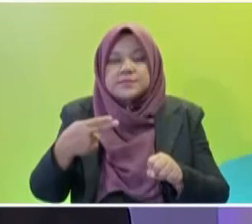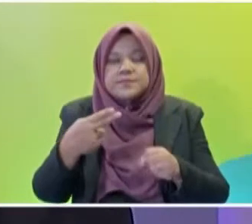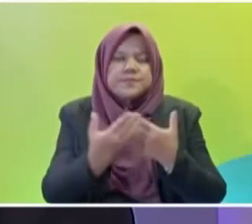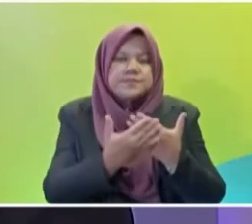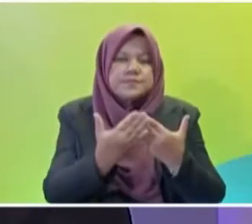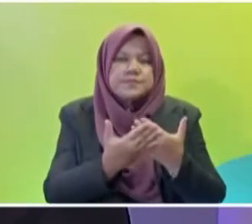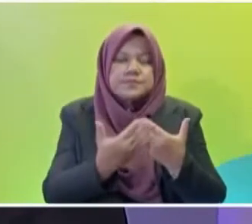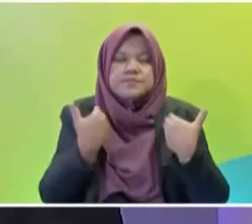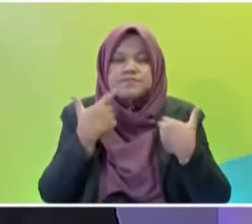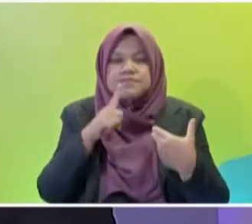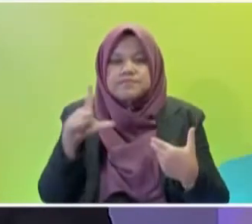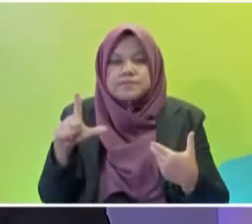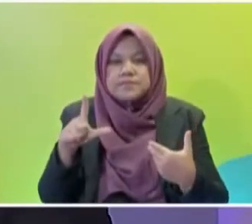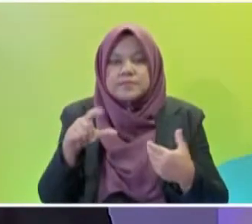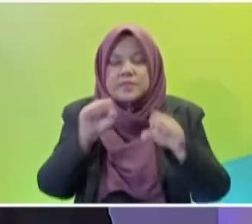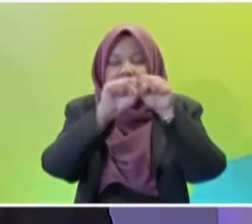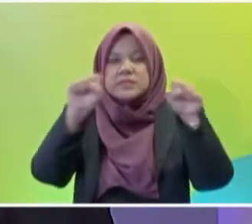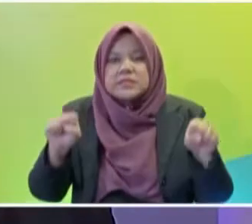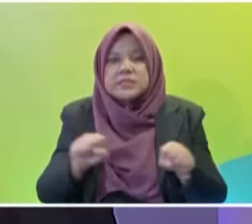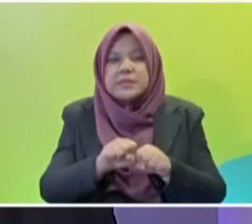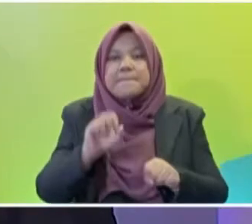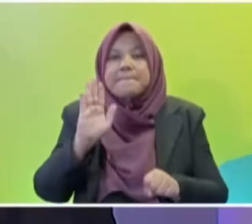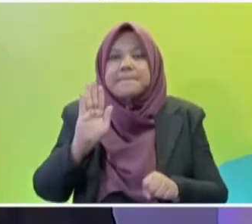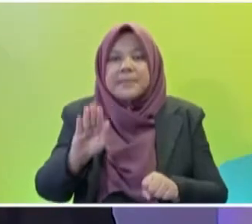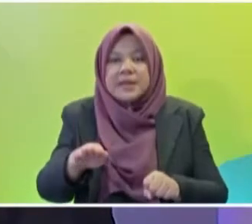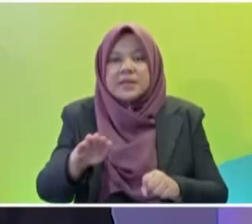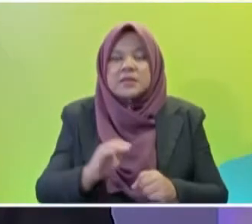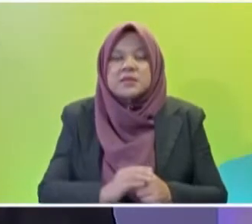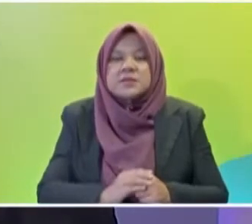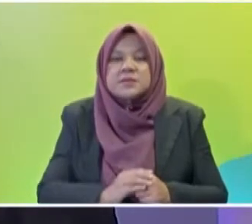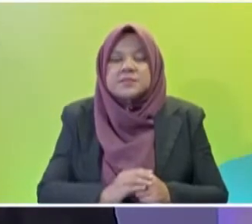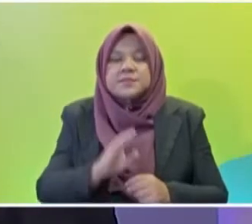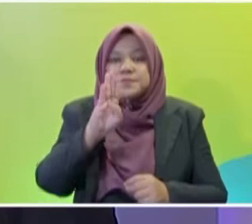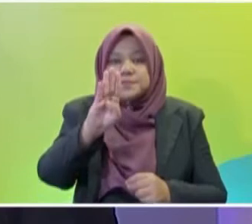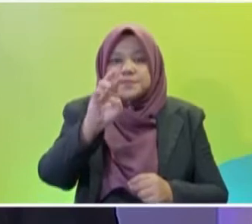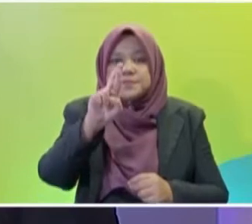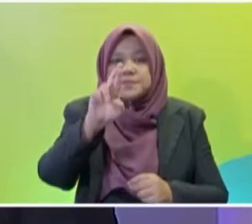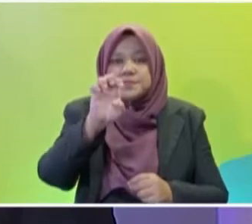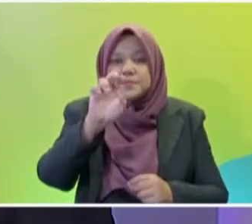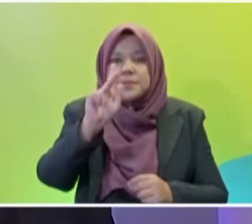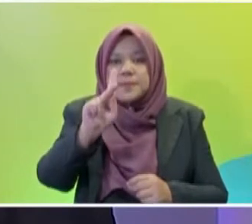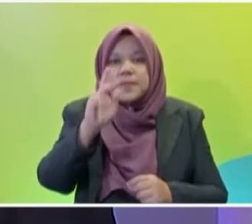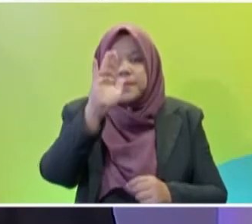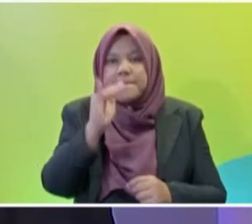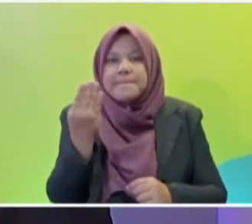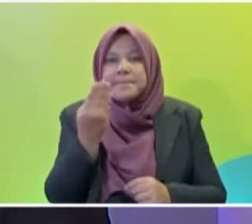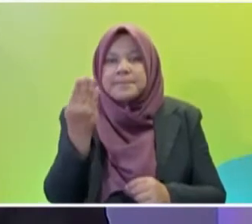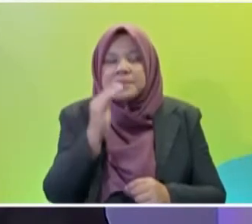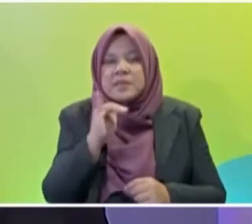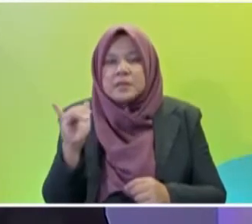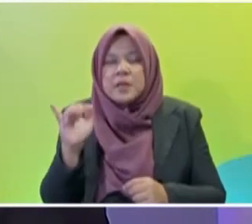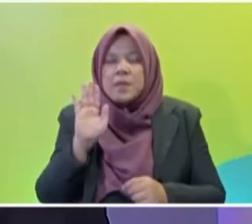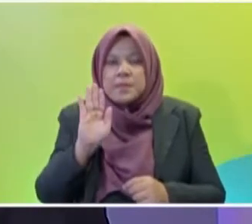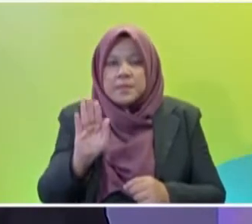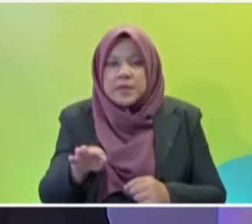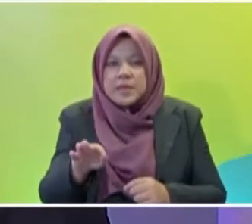nak tahu adalah iaitu sistem brake. Okey, sistem brake yang biasanya kalau kita tahu bahawa brake